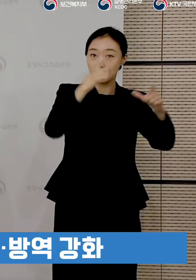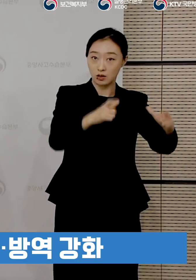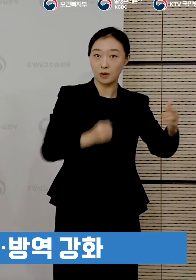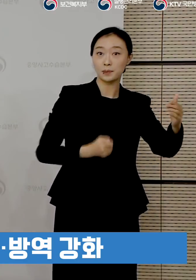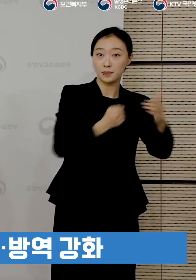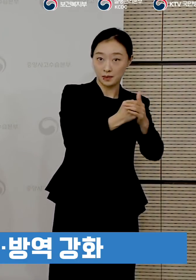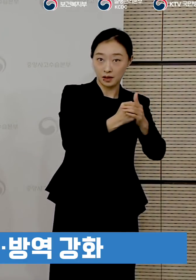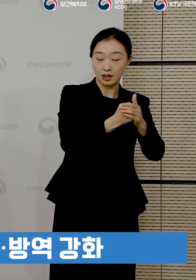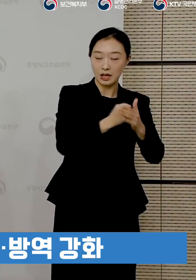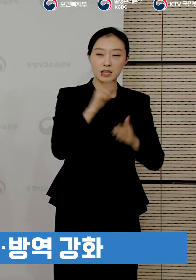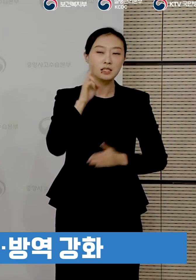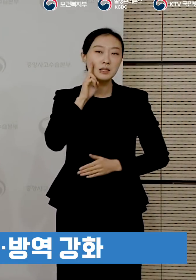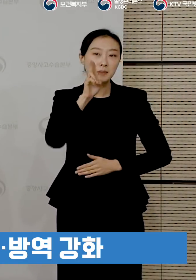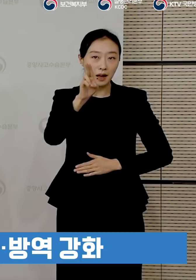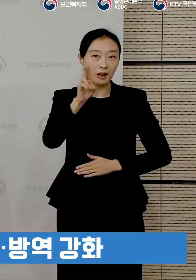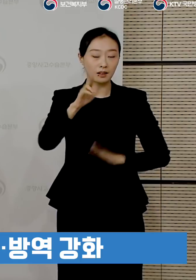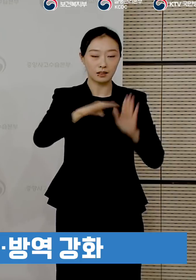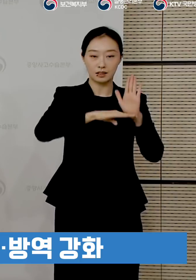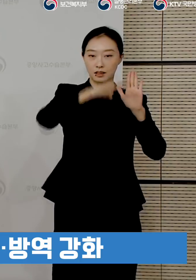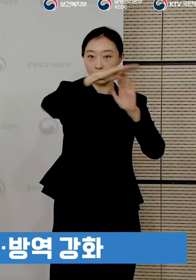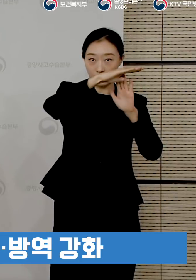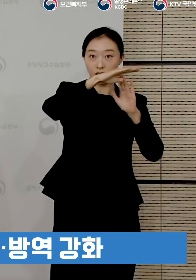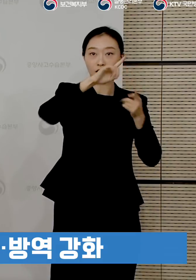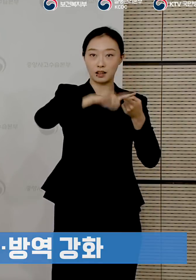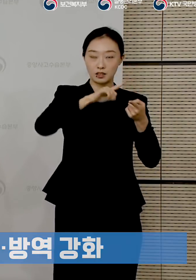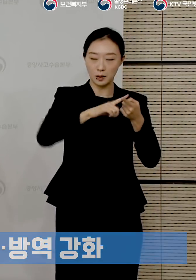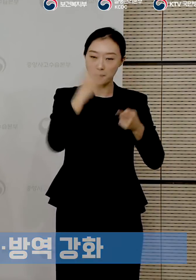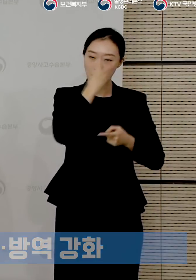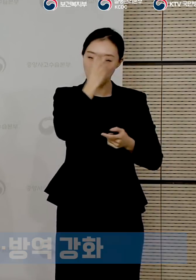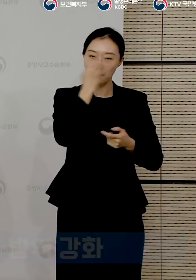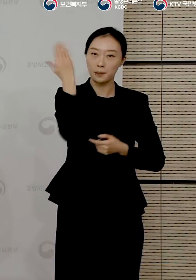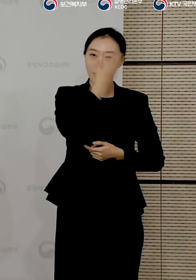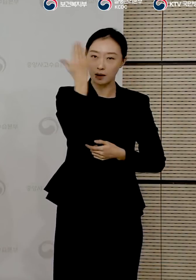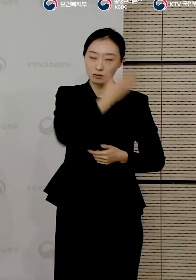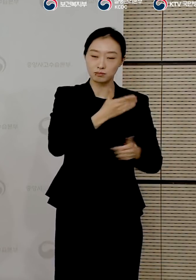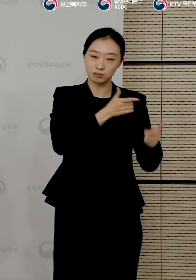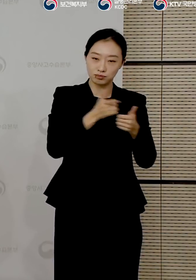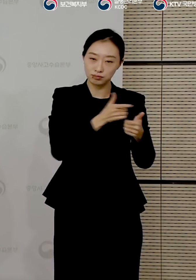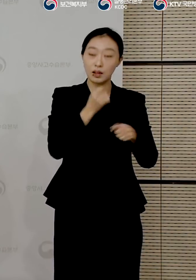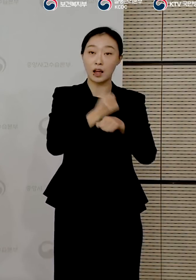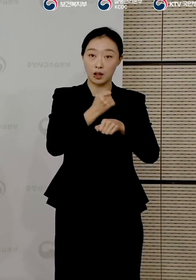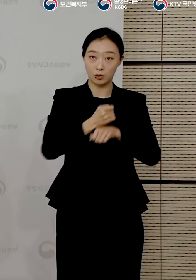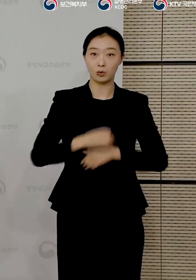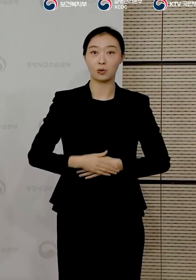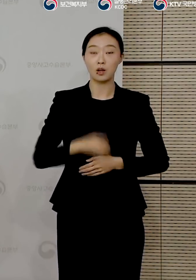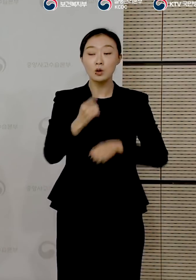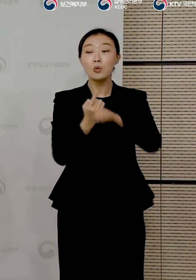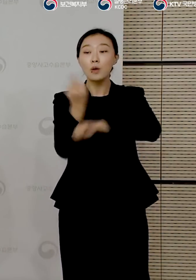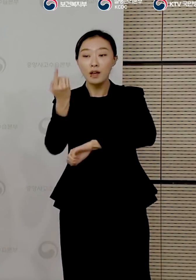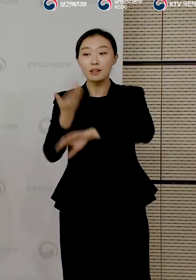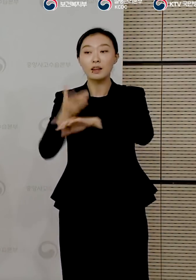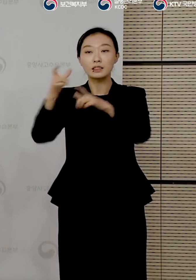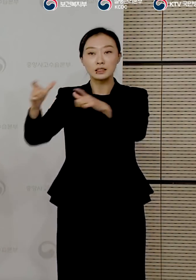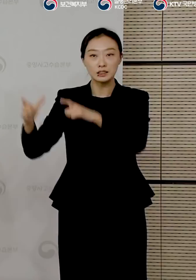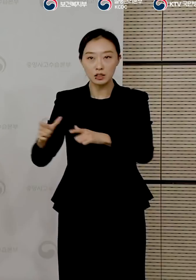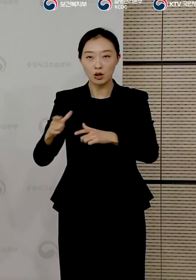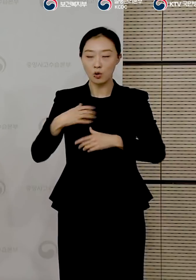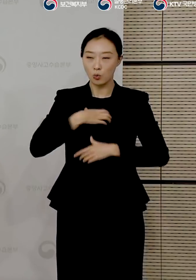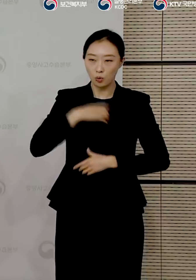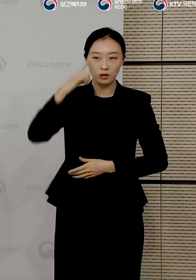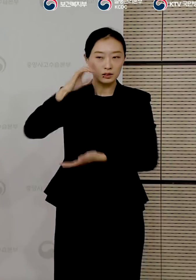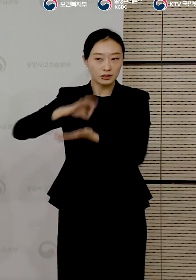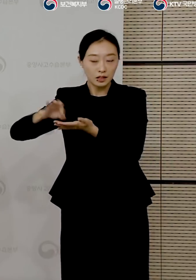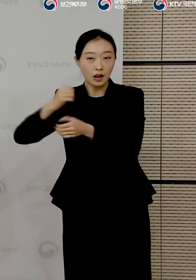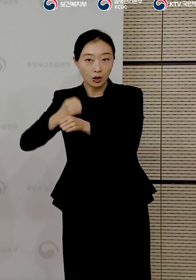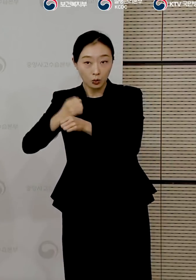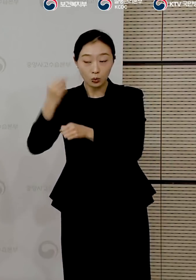단계에서 함께 실시하는 방역 강화 조치를 실시하고 그 외 지역에 대해서는 경계 단계 조치를 강화하면서 지역사회